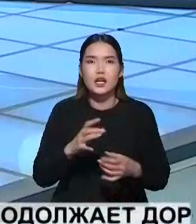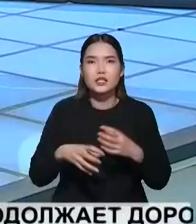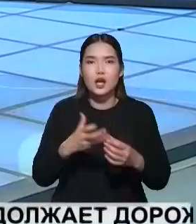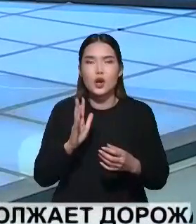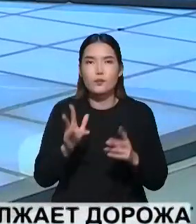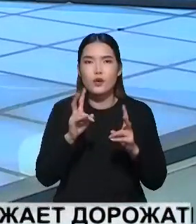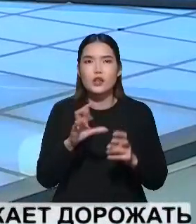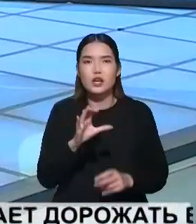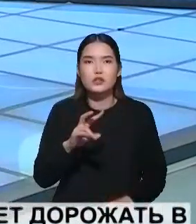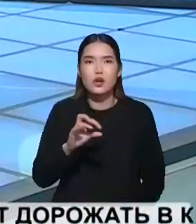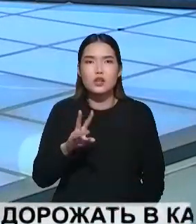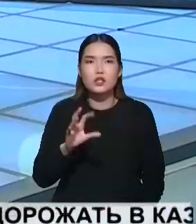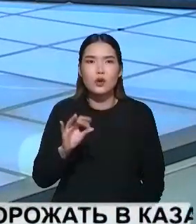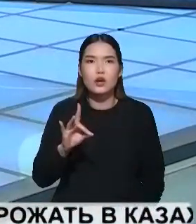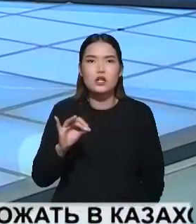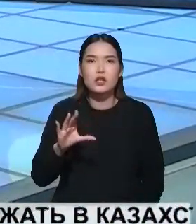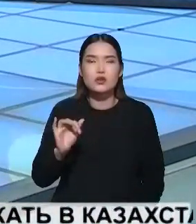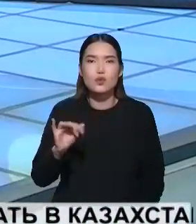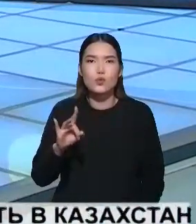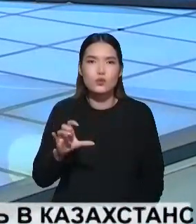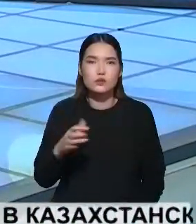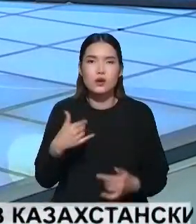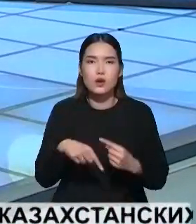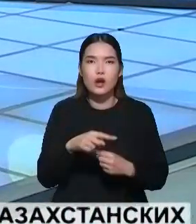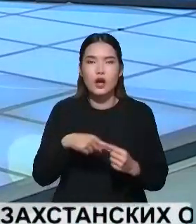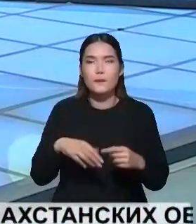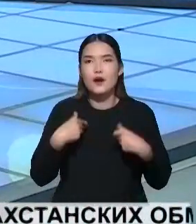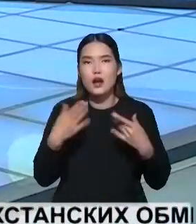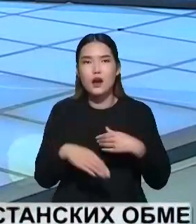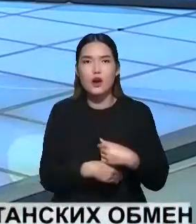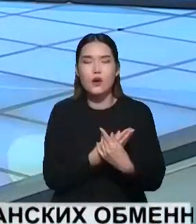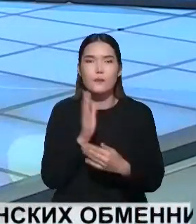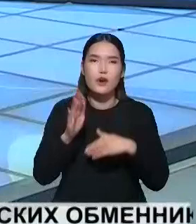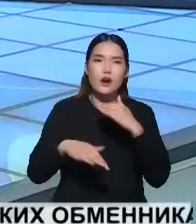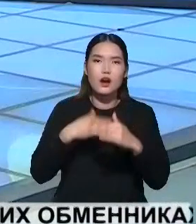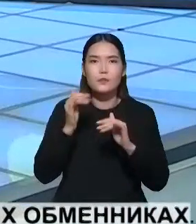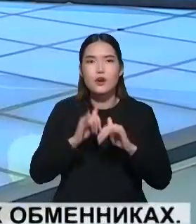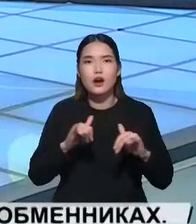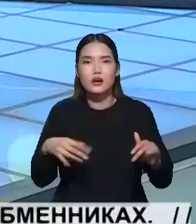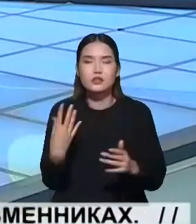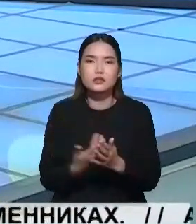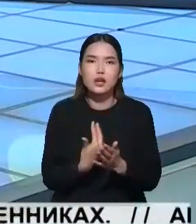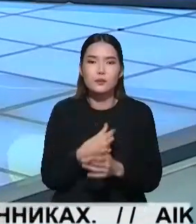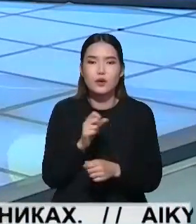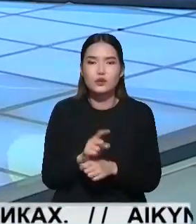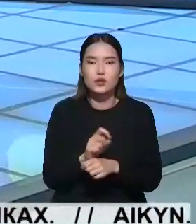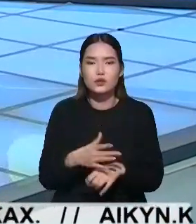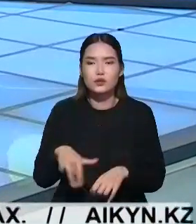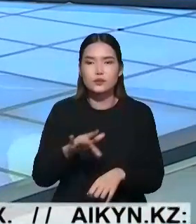будет называться Solidcore Resources. Кроме того, бизнесмены поделились новой стратегией развития по добыче золота в